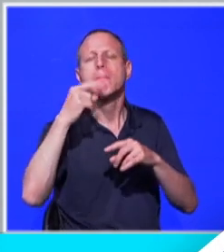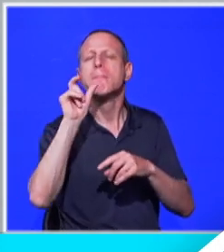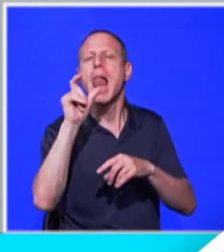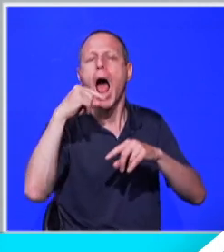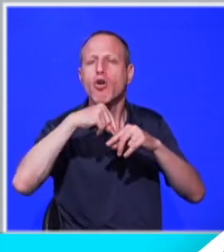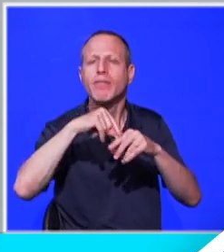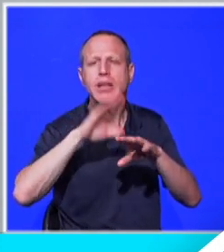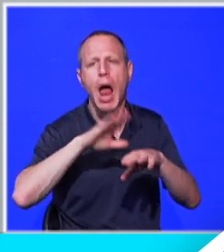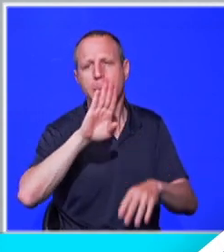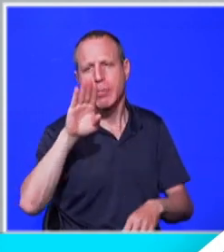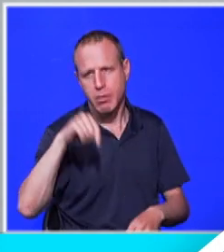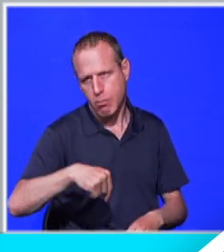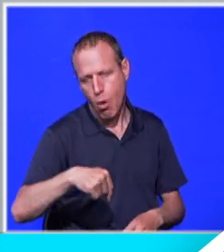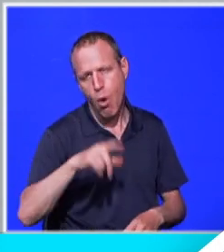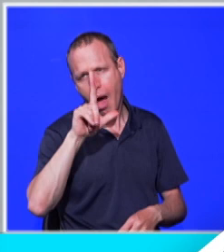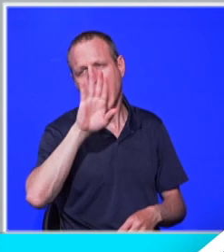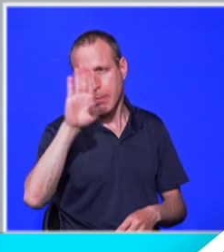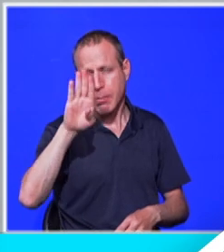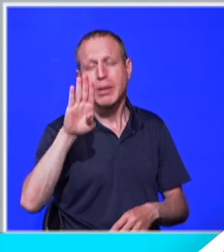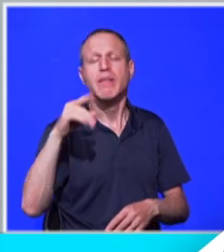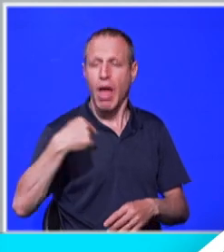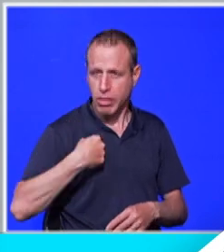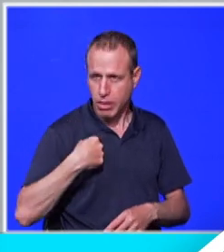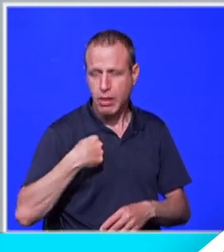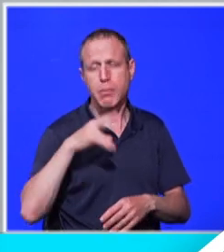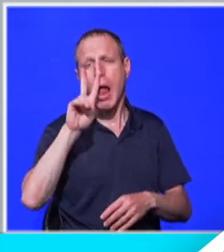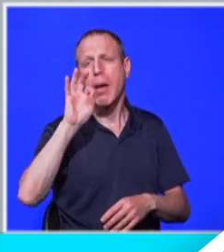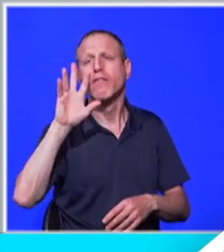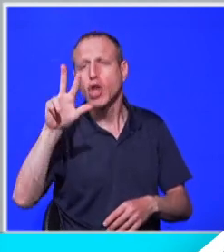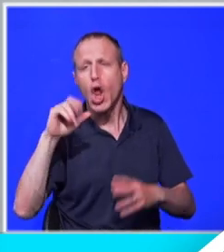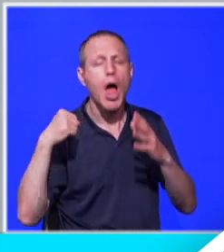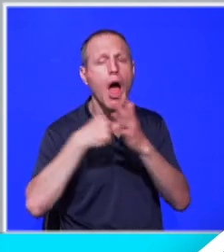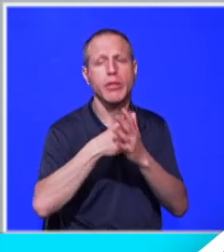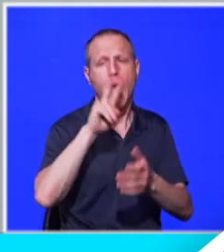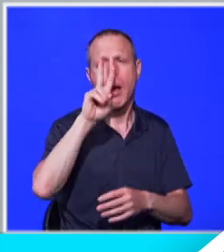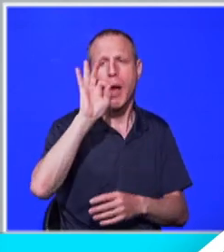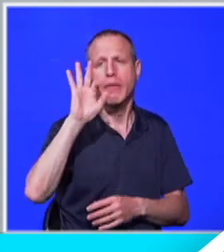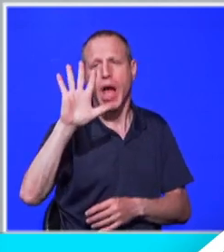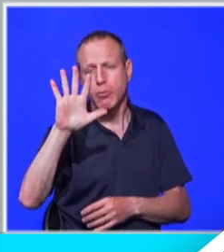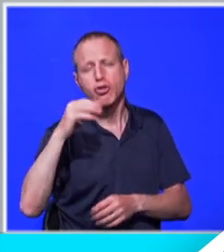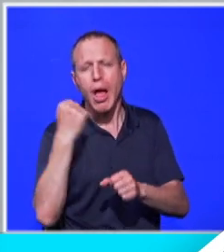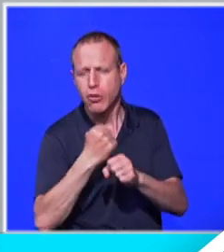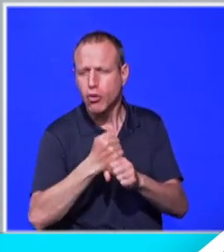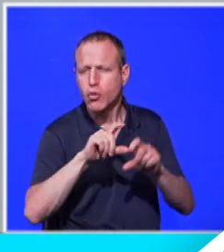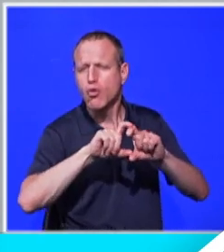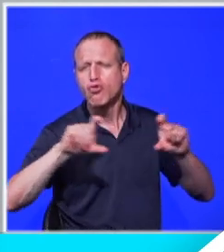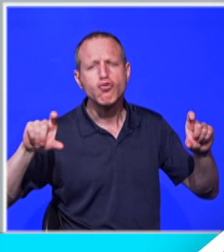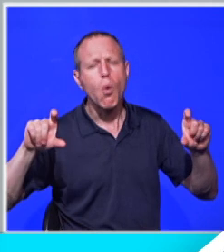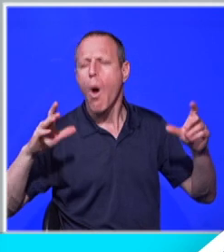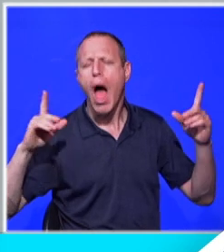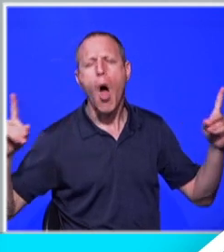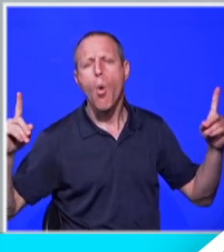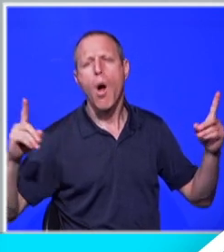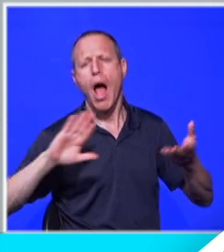פה, אבל מר נתניהו ואני ב-2003 עד 2005 ביצענו שורה ארוכה של רפורמות